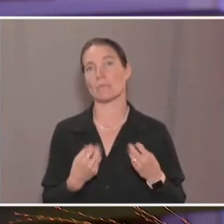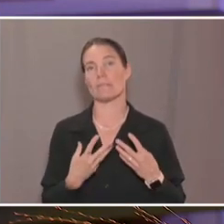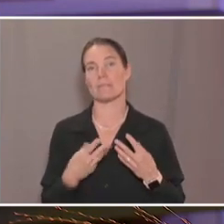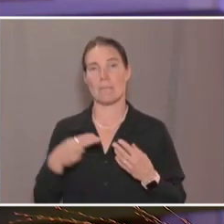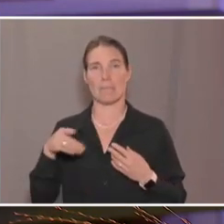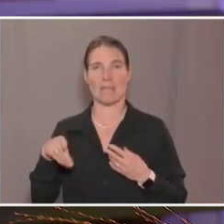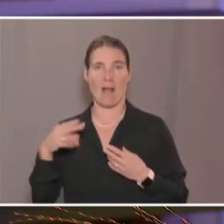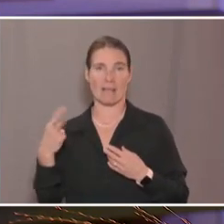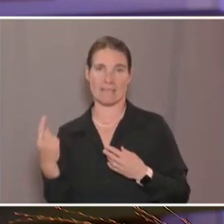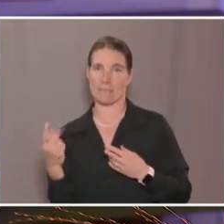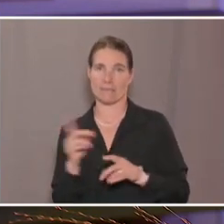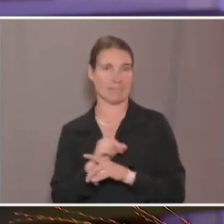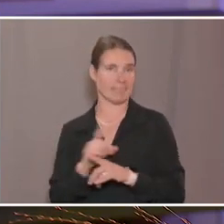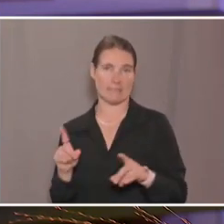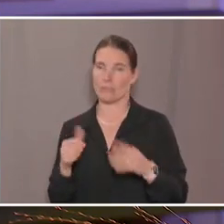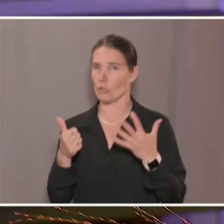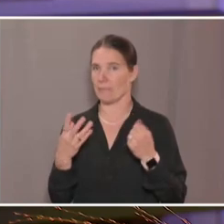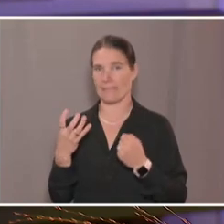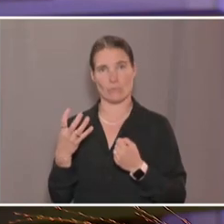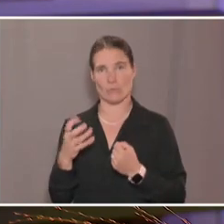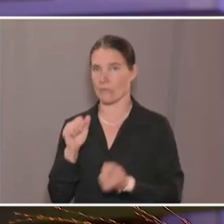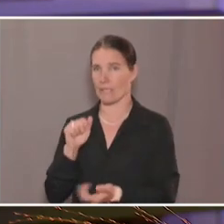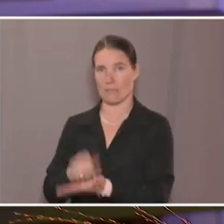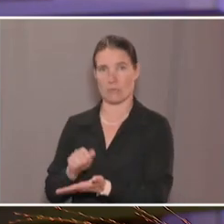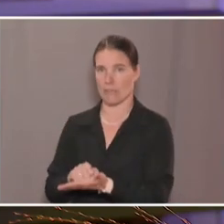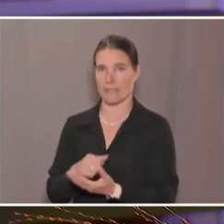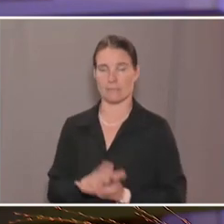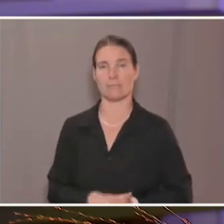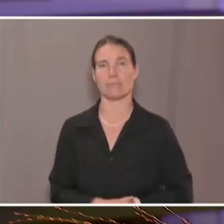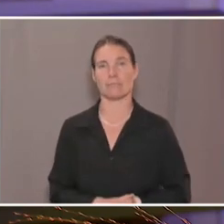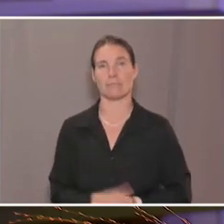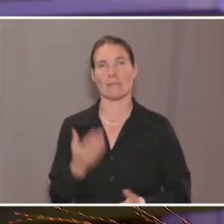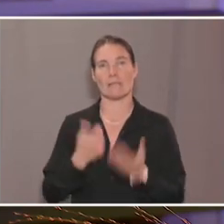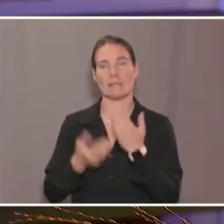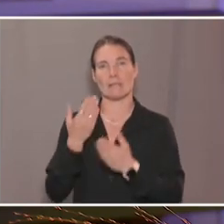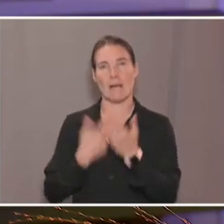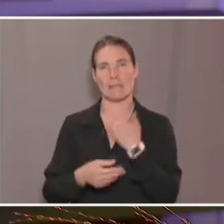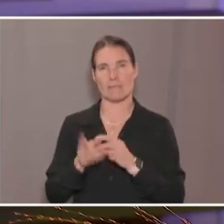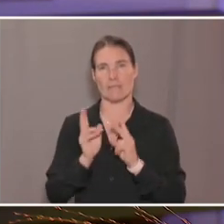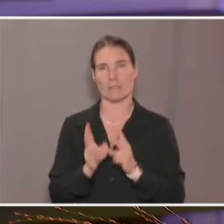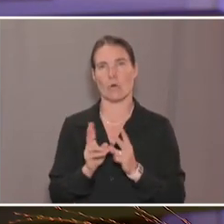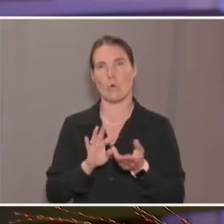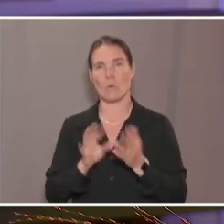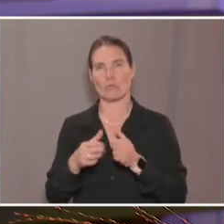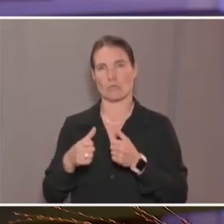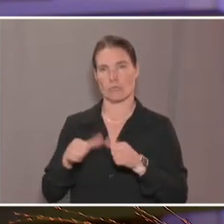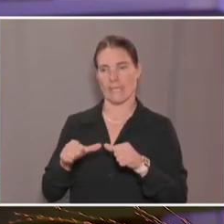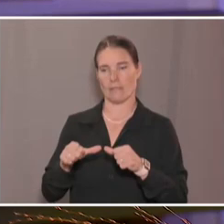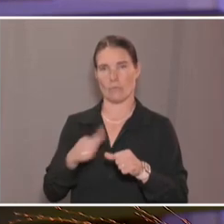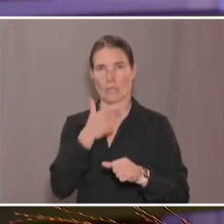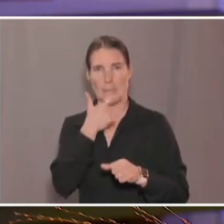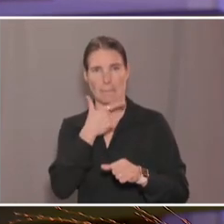für 1946 bescheinigt werden. Während damals aber noch einigermaßen strenge, von den